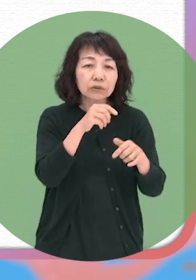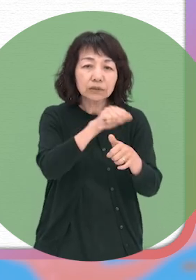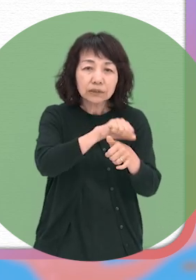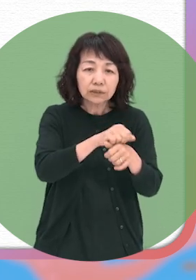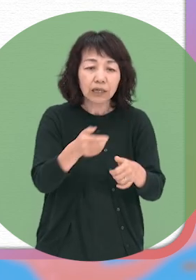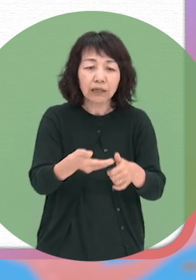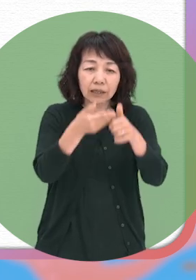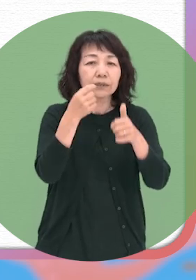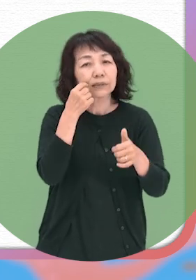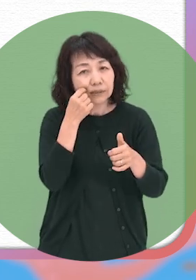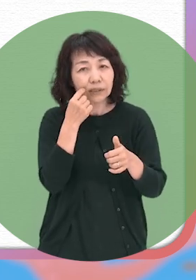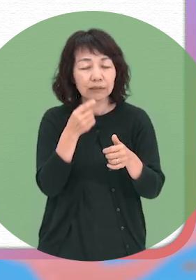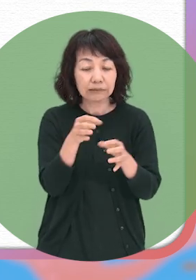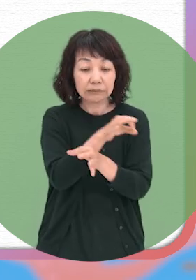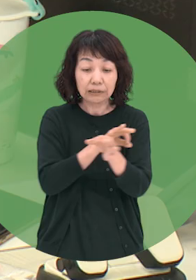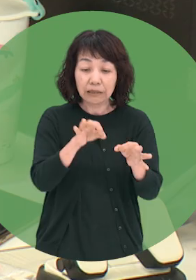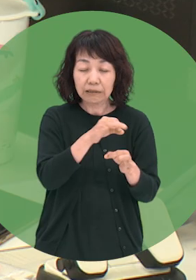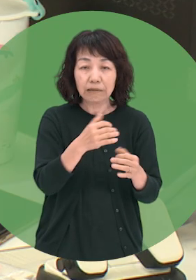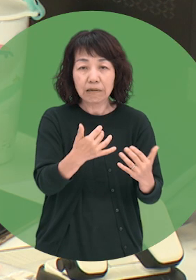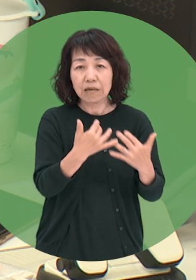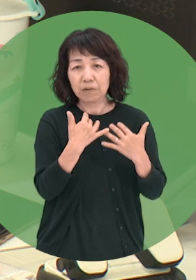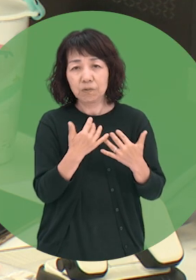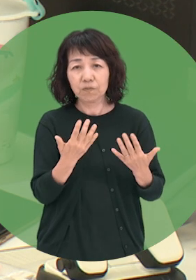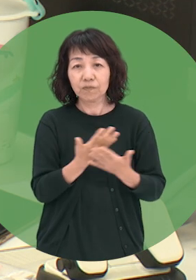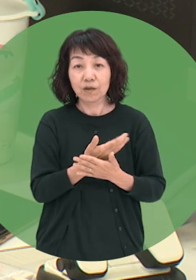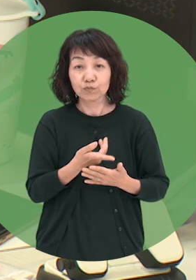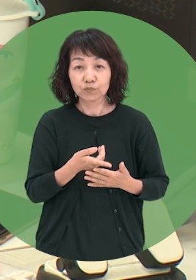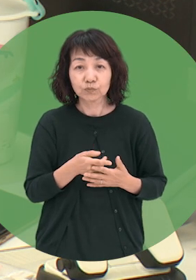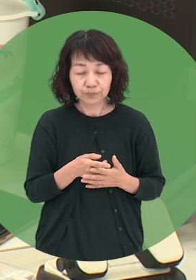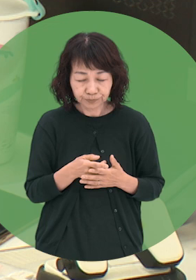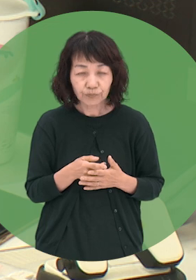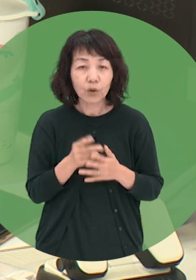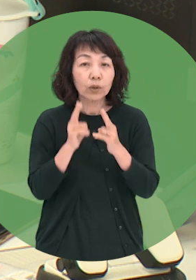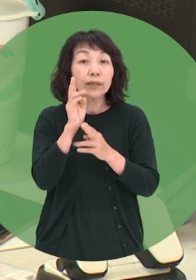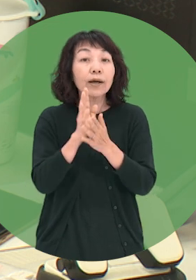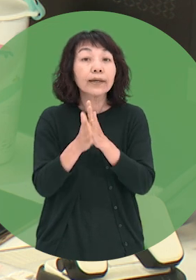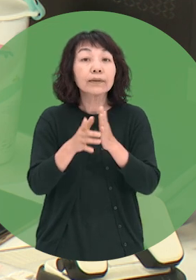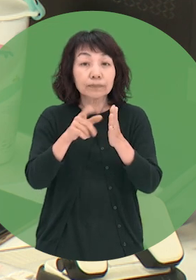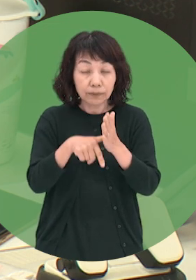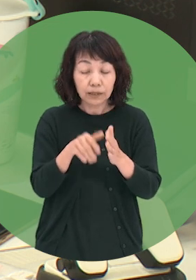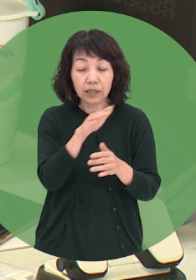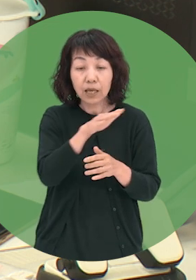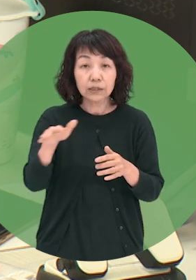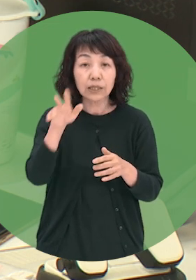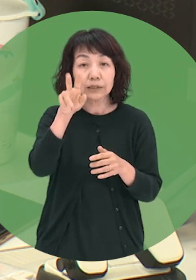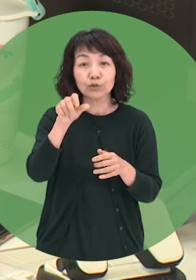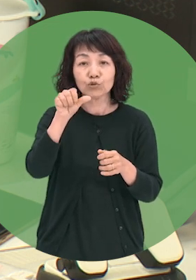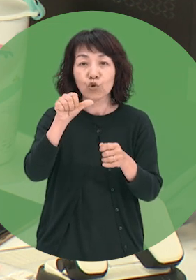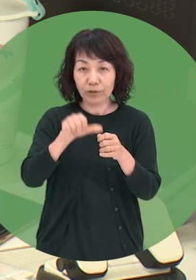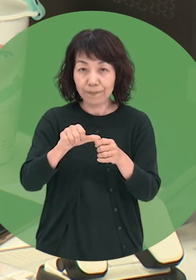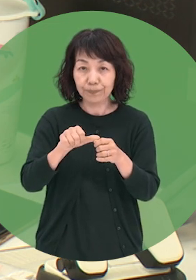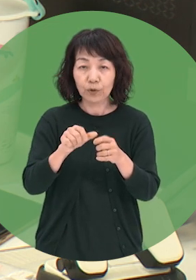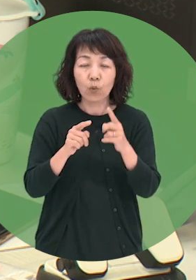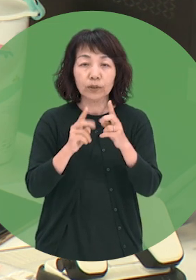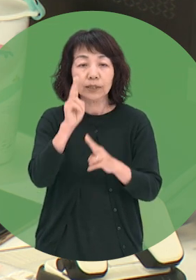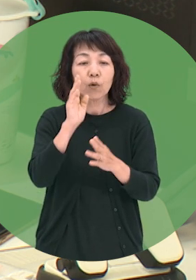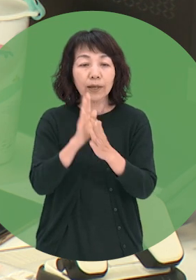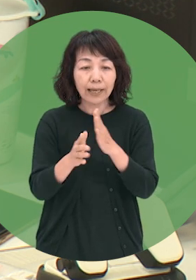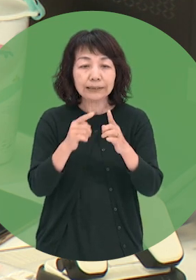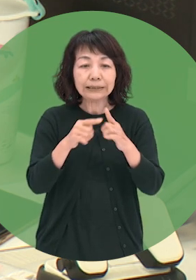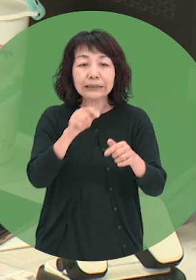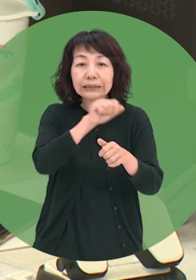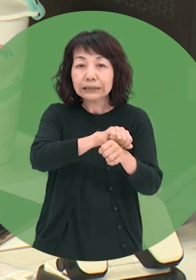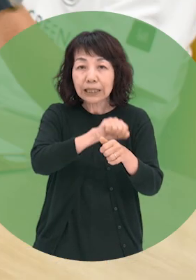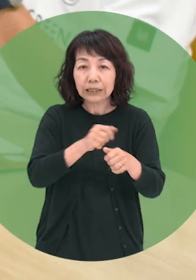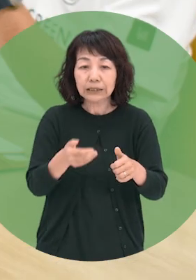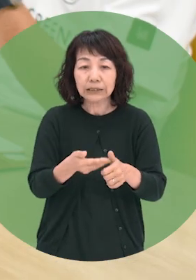るわよね。 そうした中、県では平成25年沖縄県人材育成企業認証制度を作